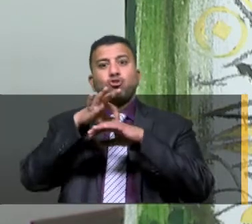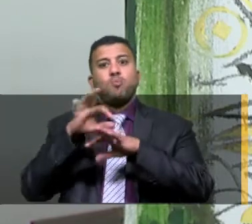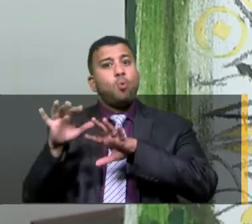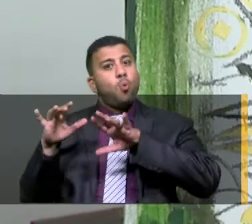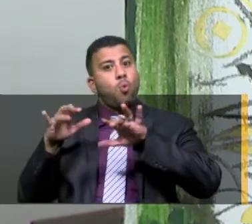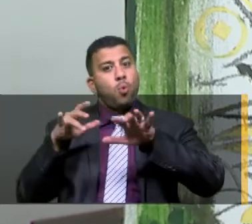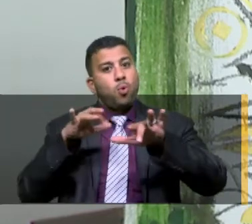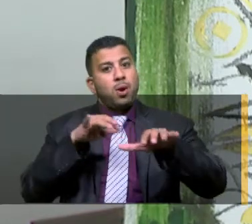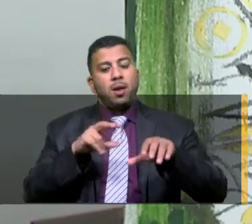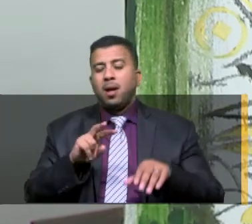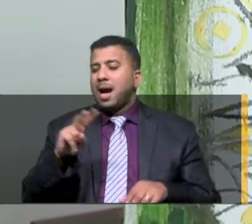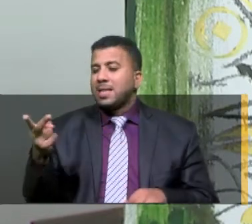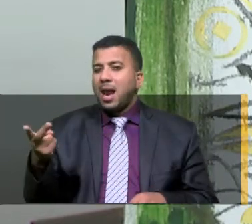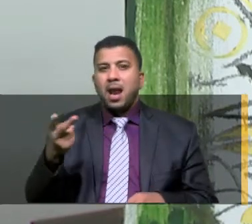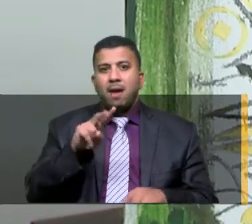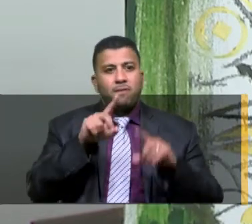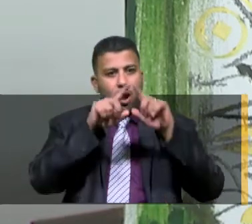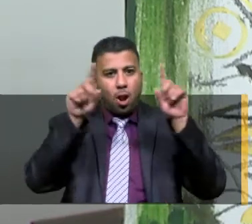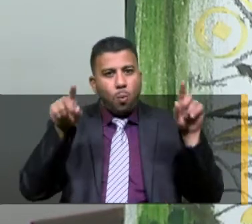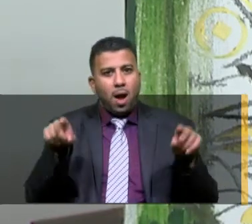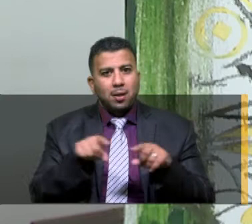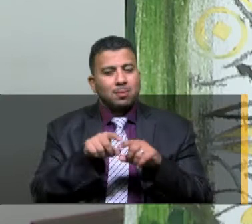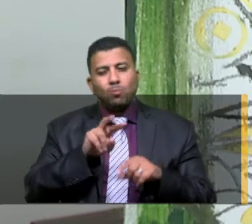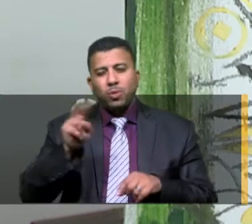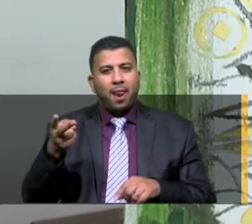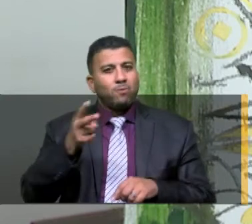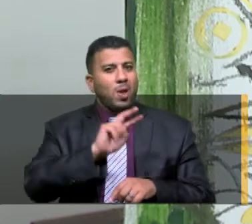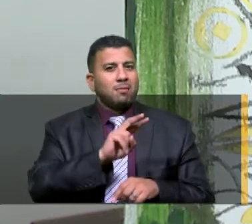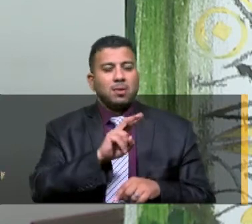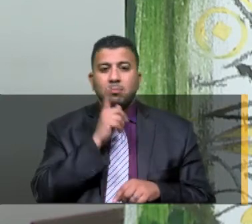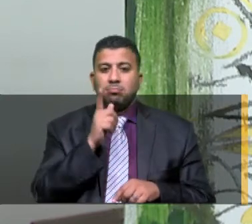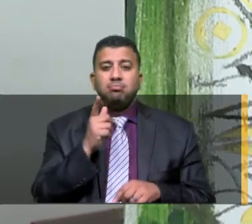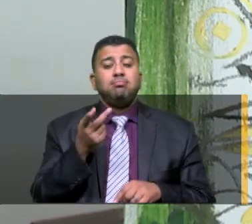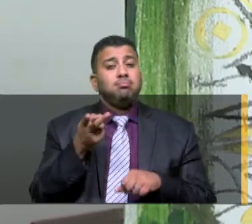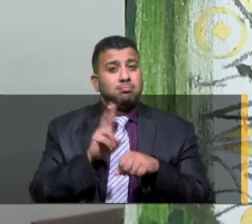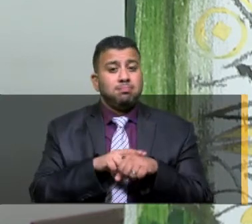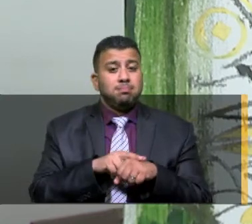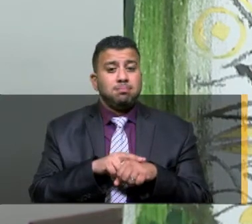في اختلاف في اللوحات. وبعدين كمان حاولت